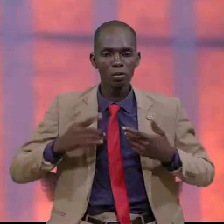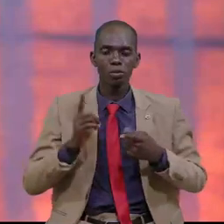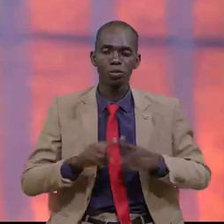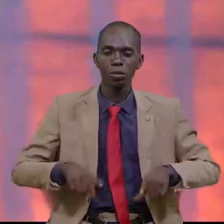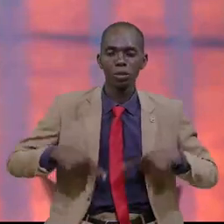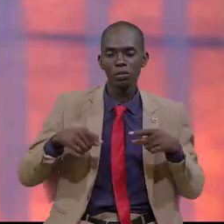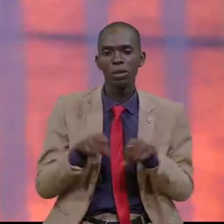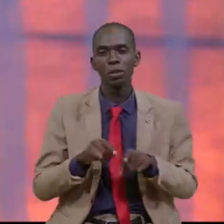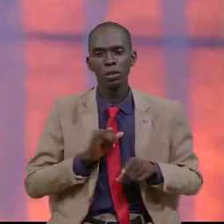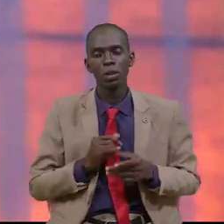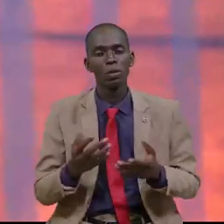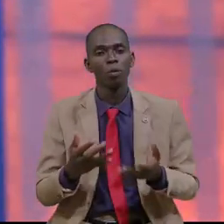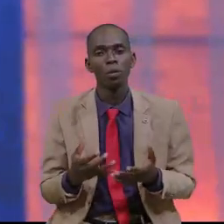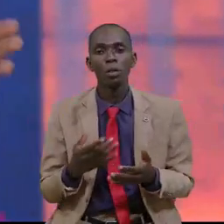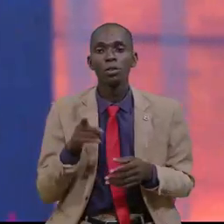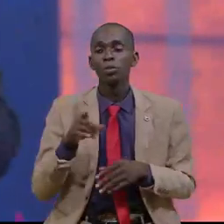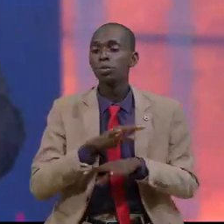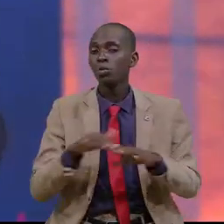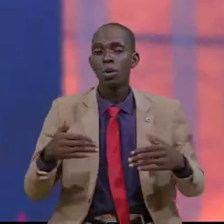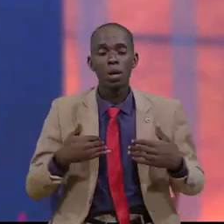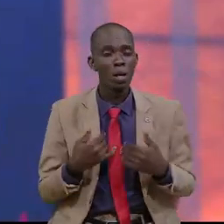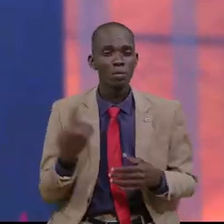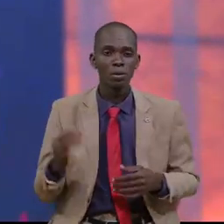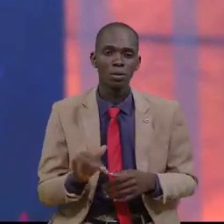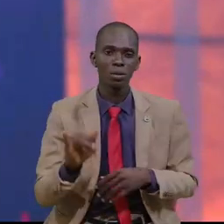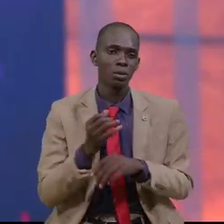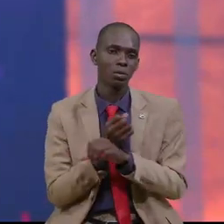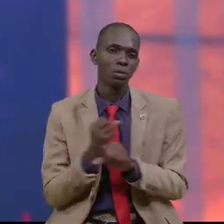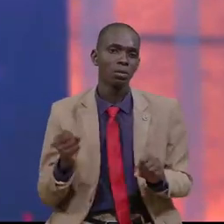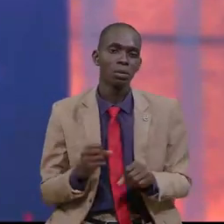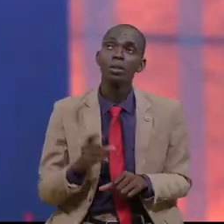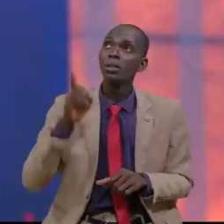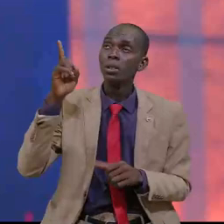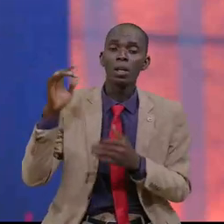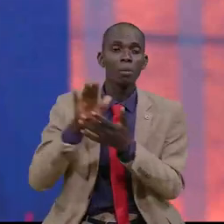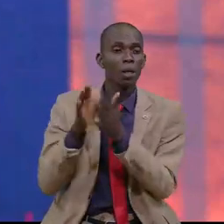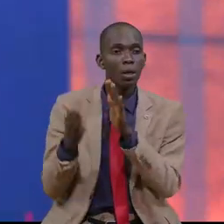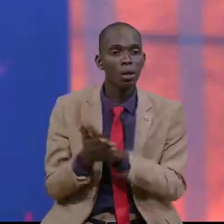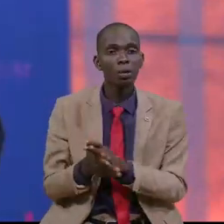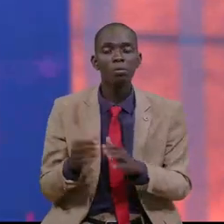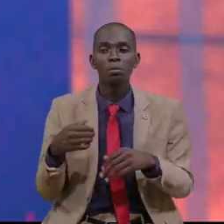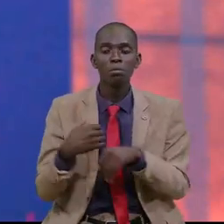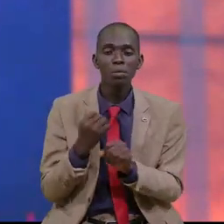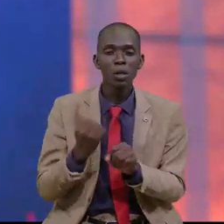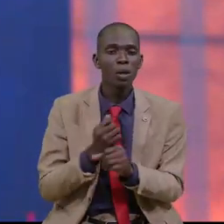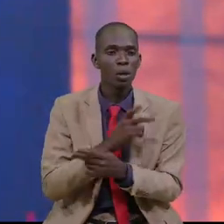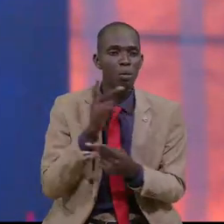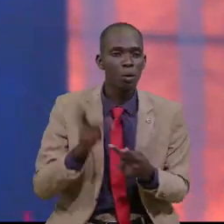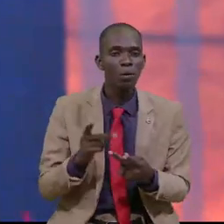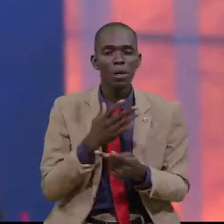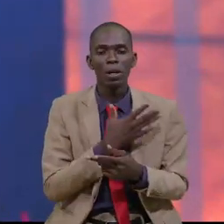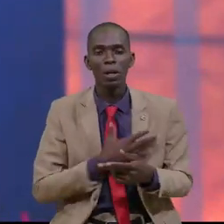veux. » Ils n'ont pas le salut éternel. Ils sont rejetés. Il est venu. Et il est